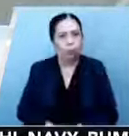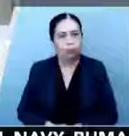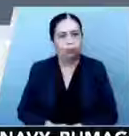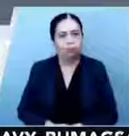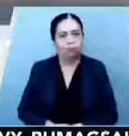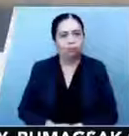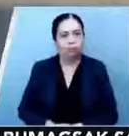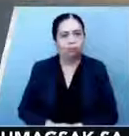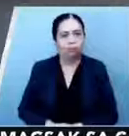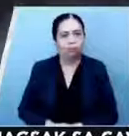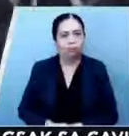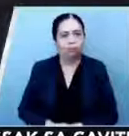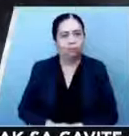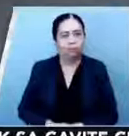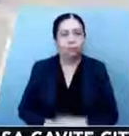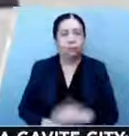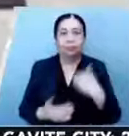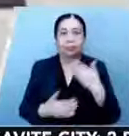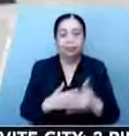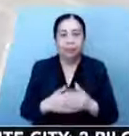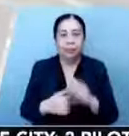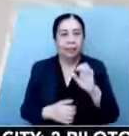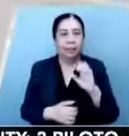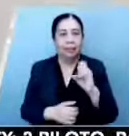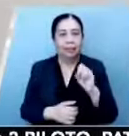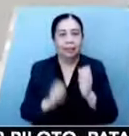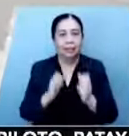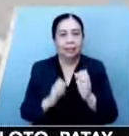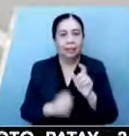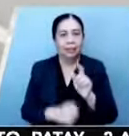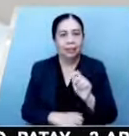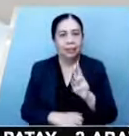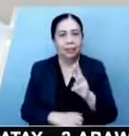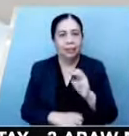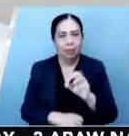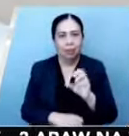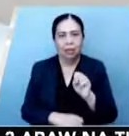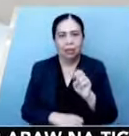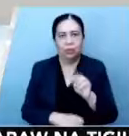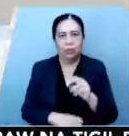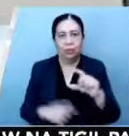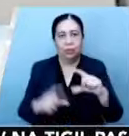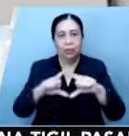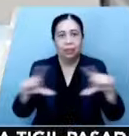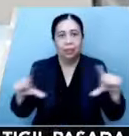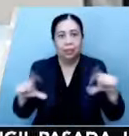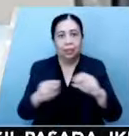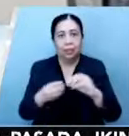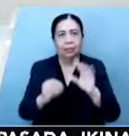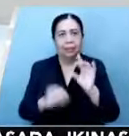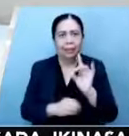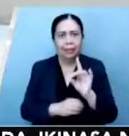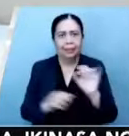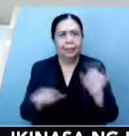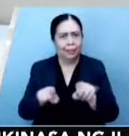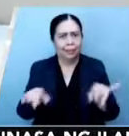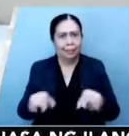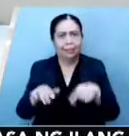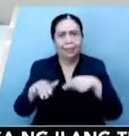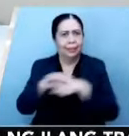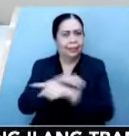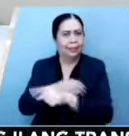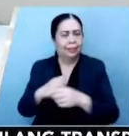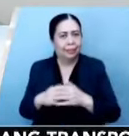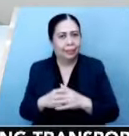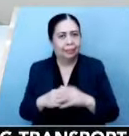Sa bahagi naman ng EDSA tramo sa Pasay, isang SUV na plakang 8 naman ang tinakbuhan din ng operasyon ng mga otoridad. Ang plakang